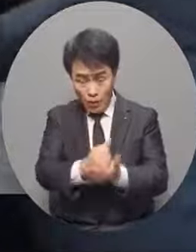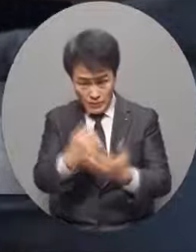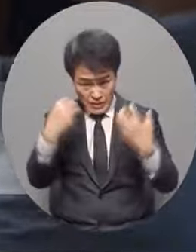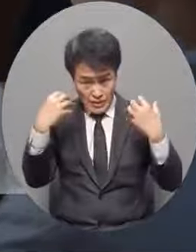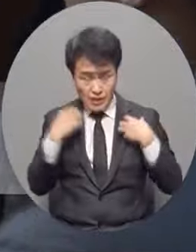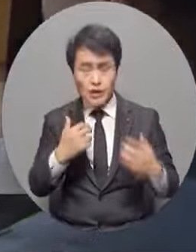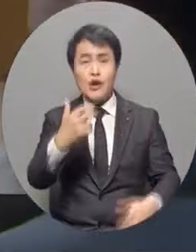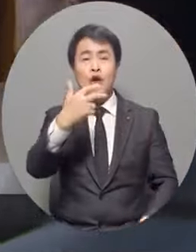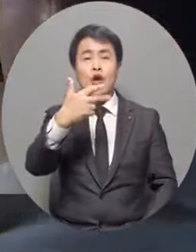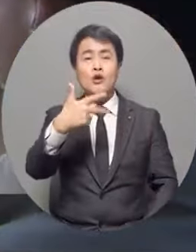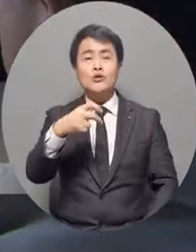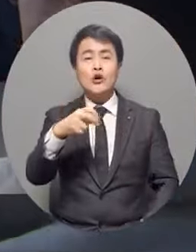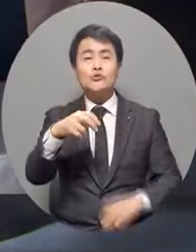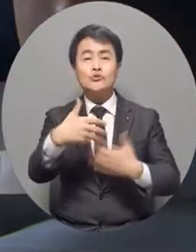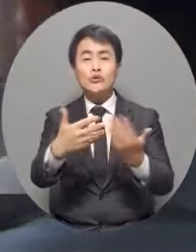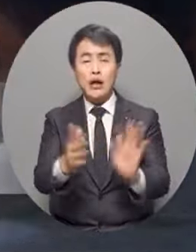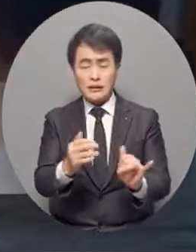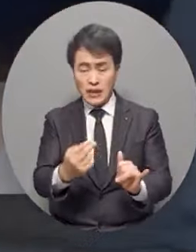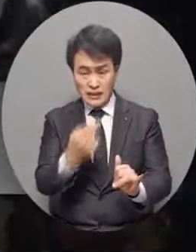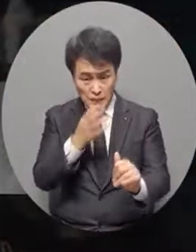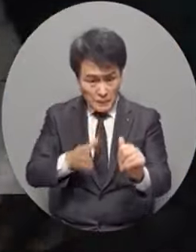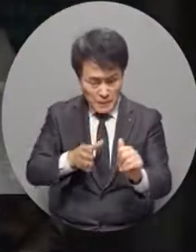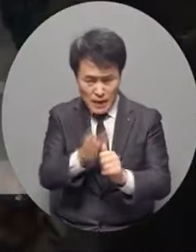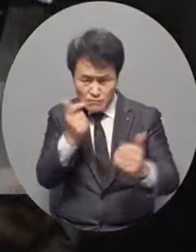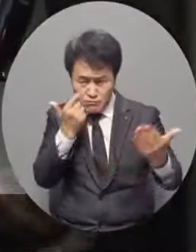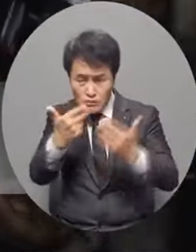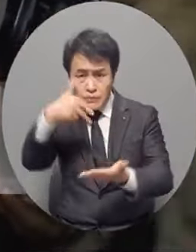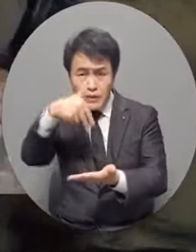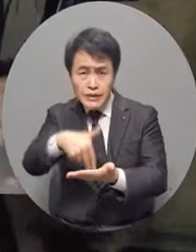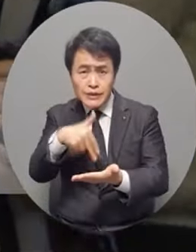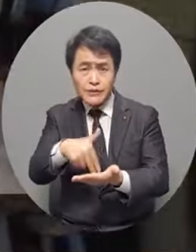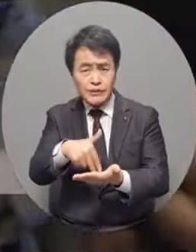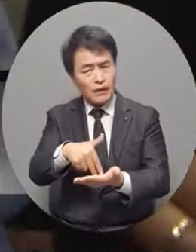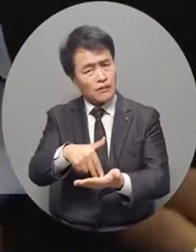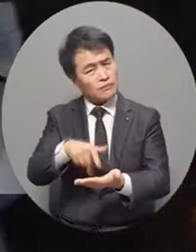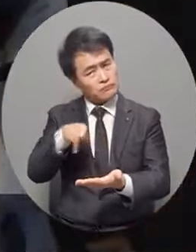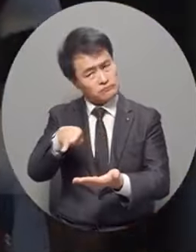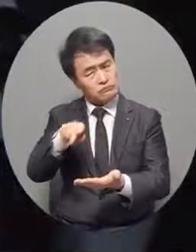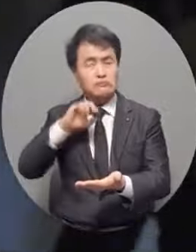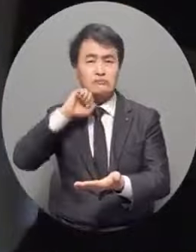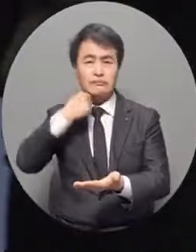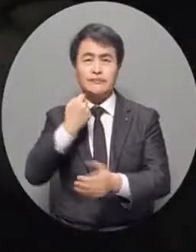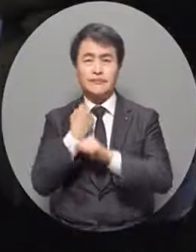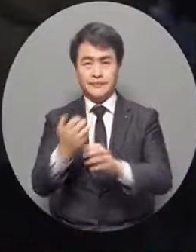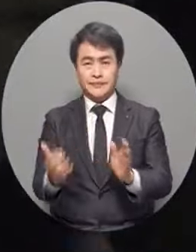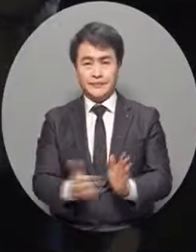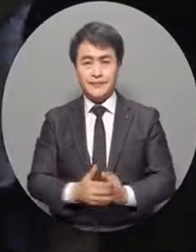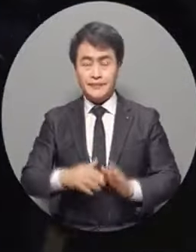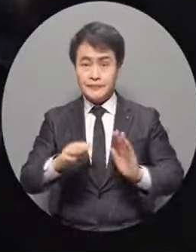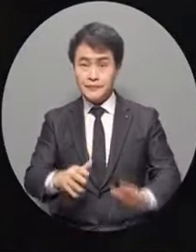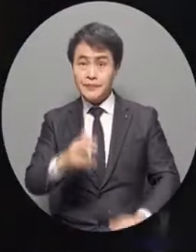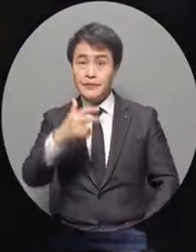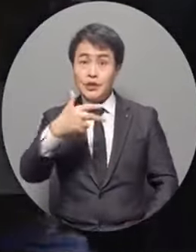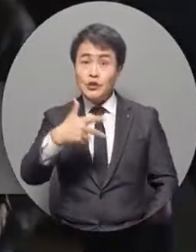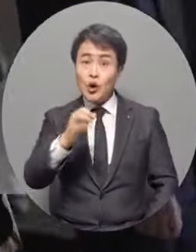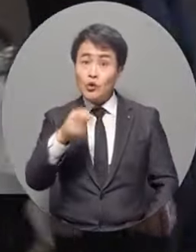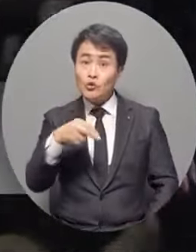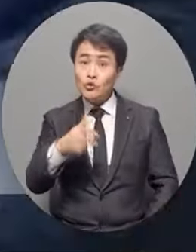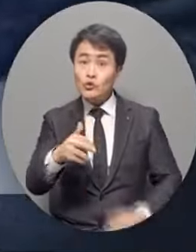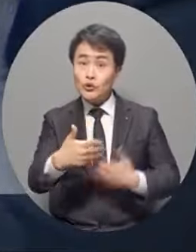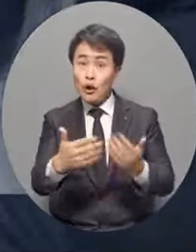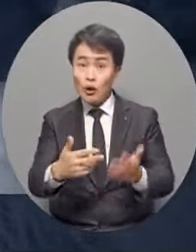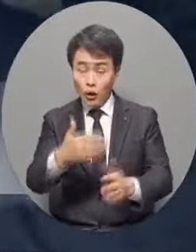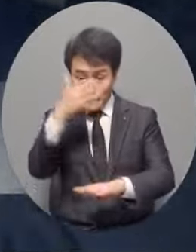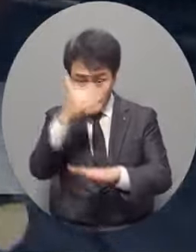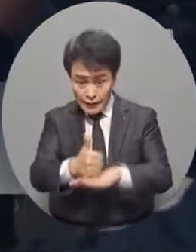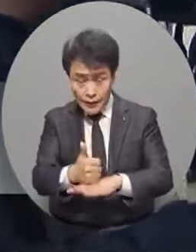없다면서 생명을 박탈해야 하는 분명한 사정이 있다고 보기는 어렵다고 판단했습니다. 정유정은 선고 공판이